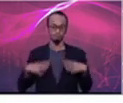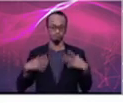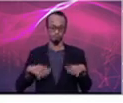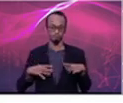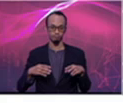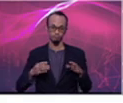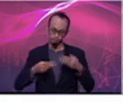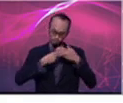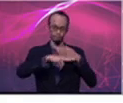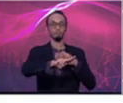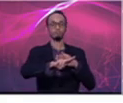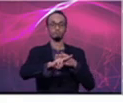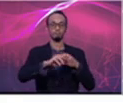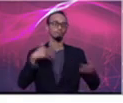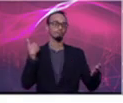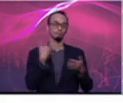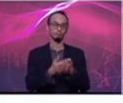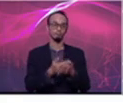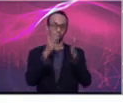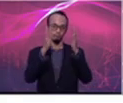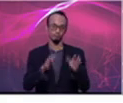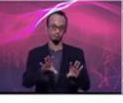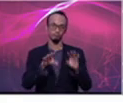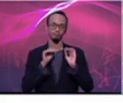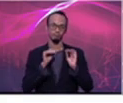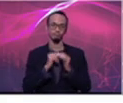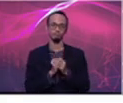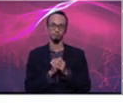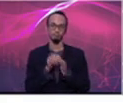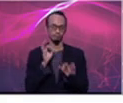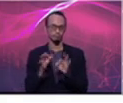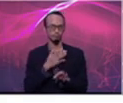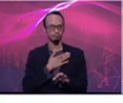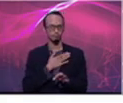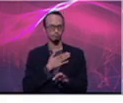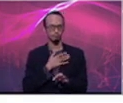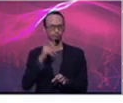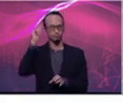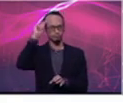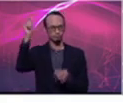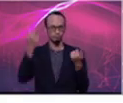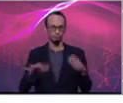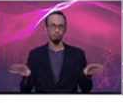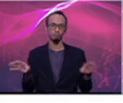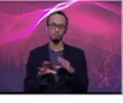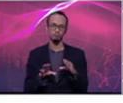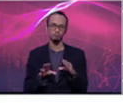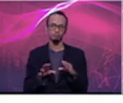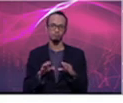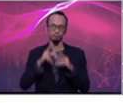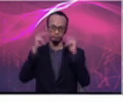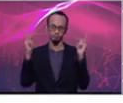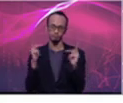sampai kepada apa ni penerima Kalau Tak silap saya Terengganu kita telah laksanakan pada hari